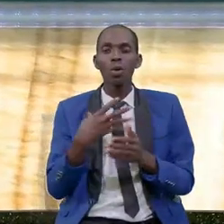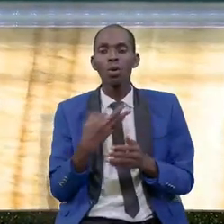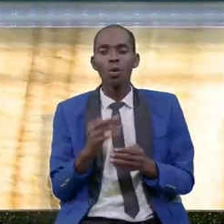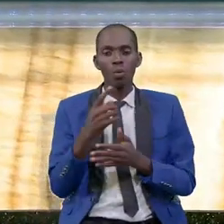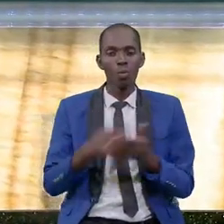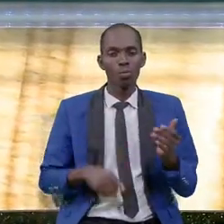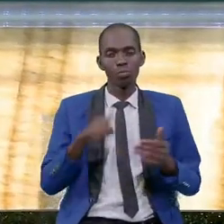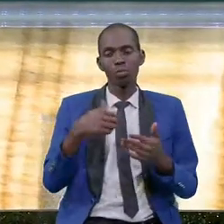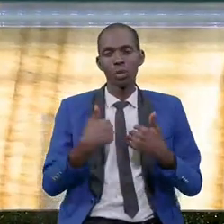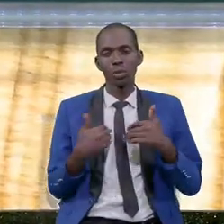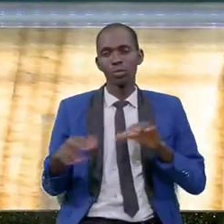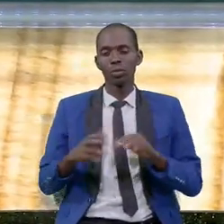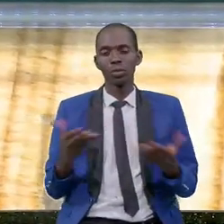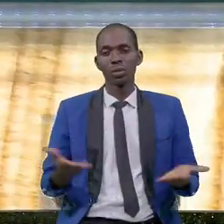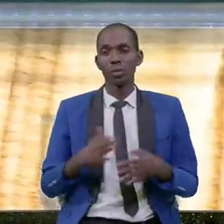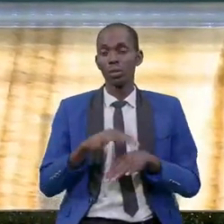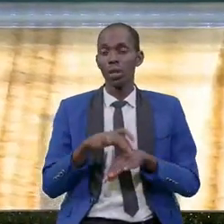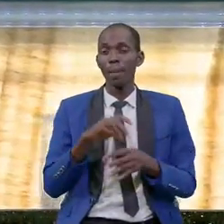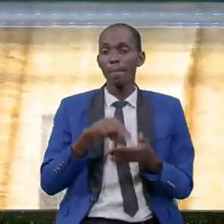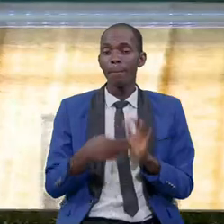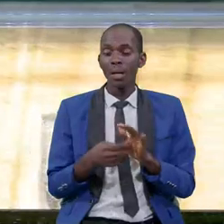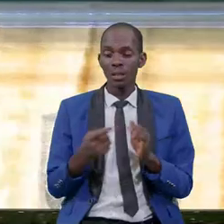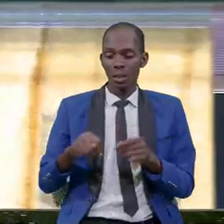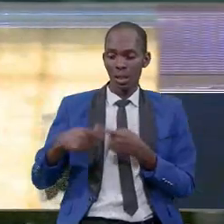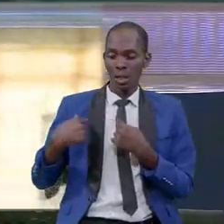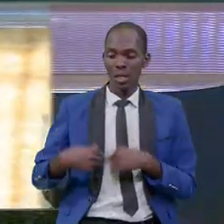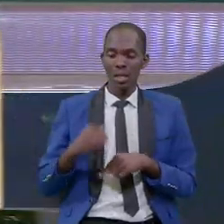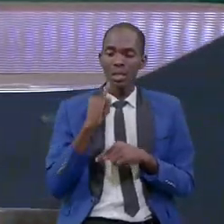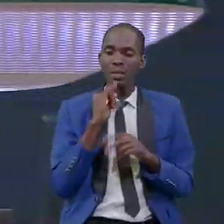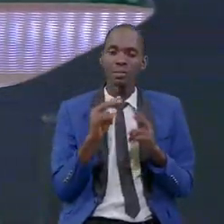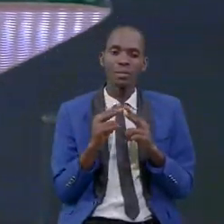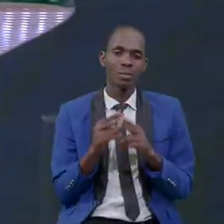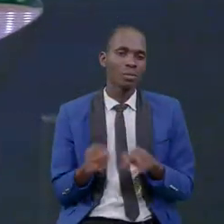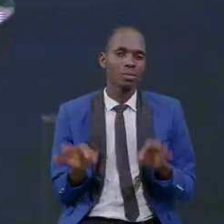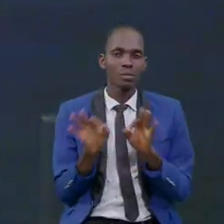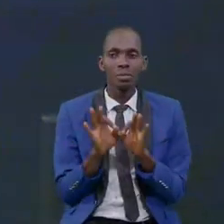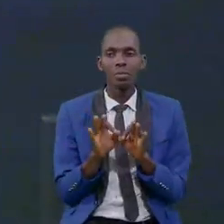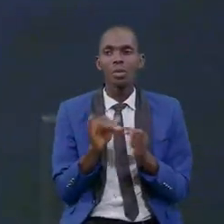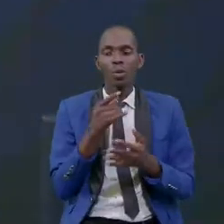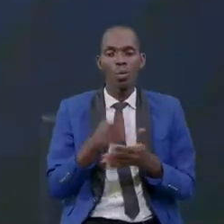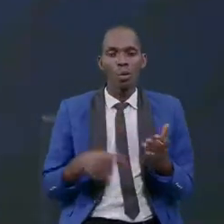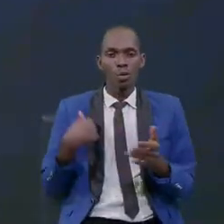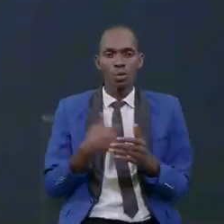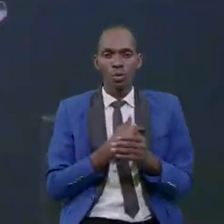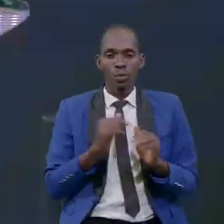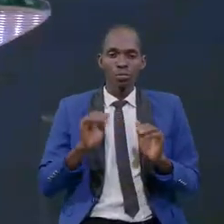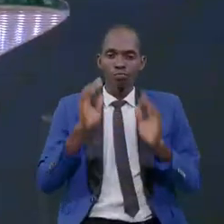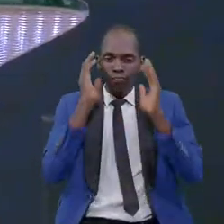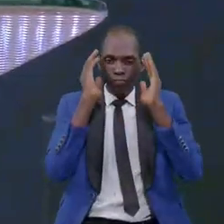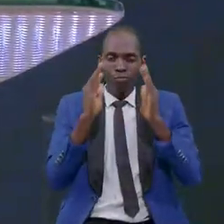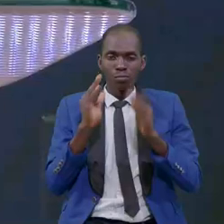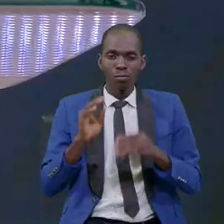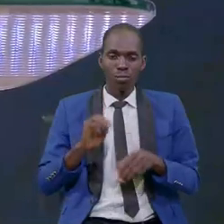de tout ce qu'on a fait. Au fait, c'est le cœur qui est la source de notre vie. Et c'est ce qui vient au cœur, la méditation du